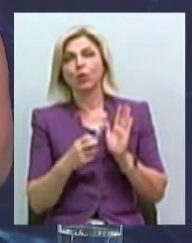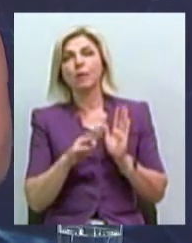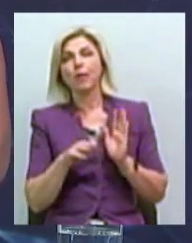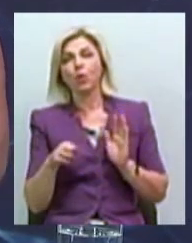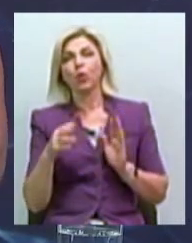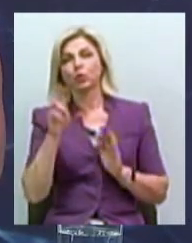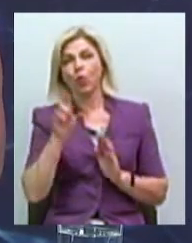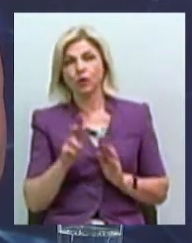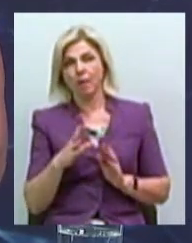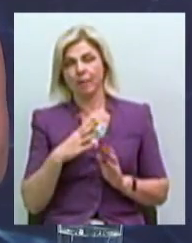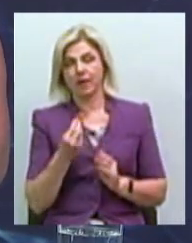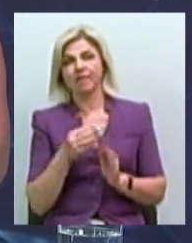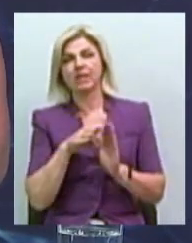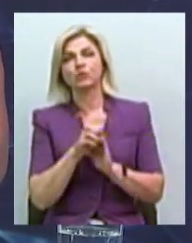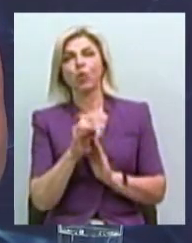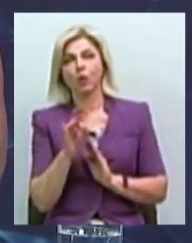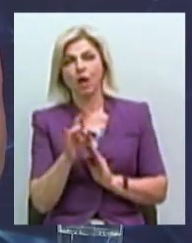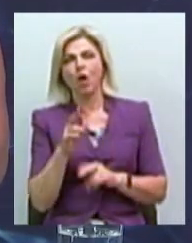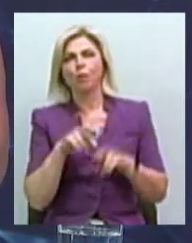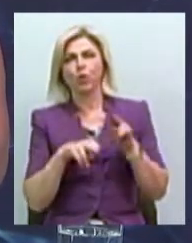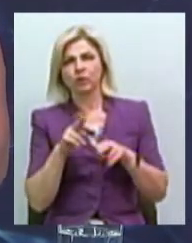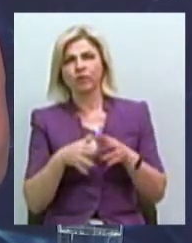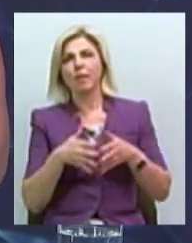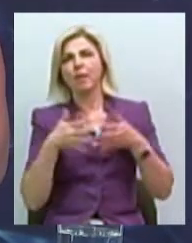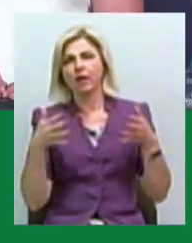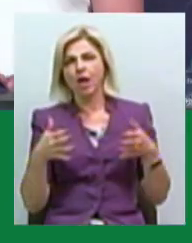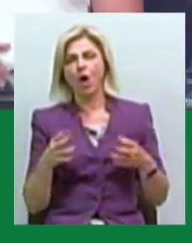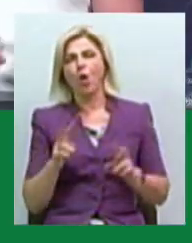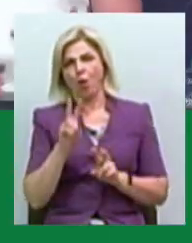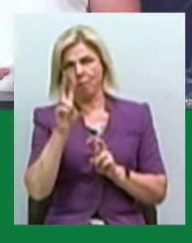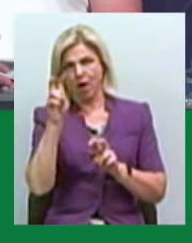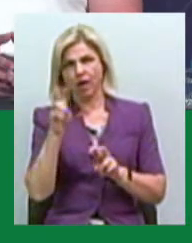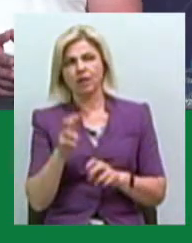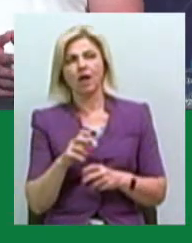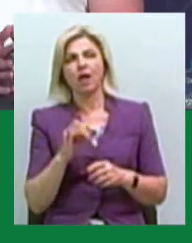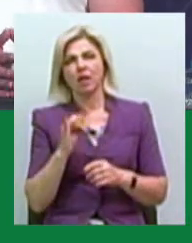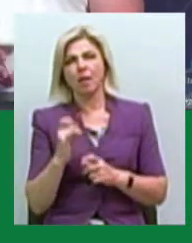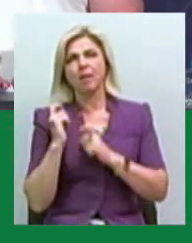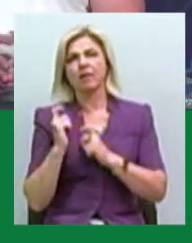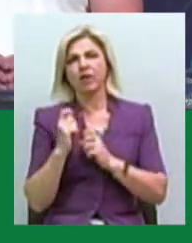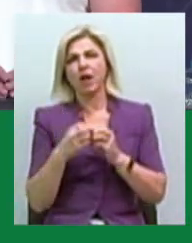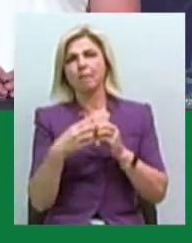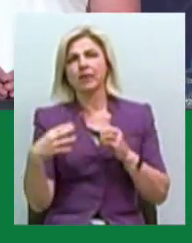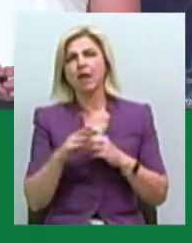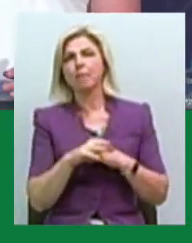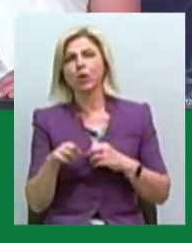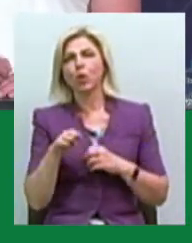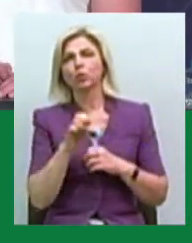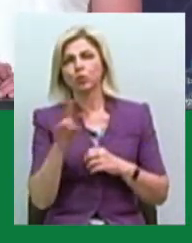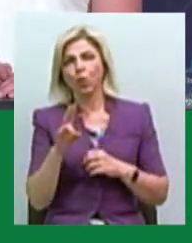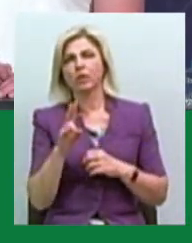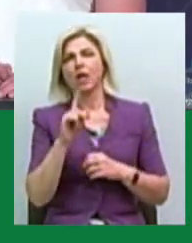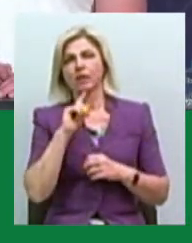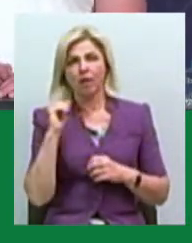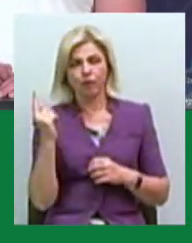було проінвестовано, побудувались великі холдинги, великі компанії, які перевантажують там 15 мільйонів тонн на території, в рік перевантажуються